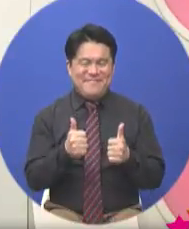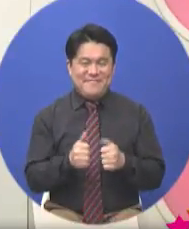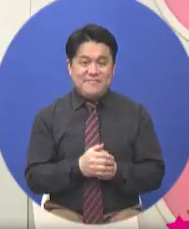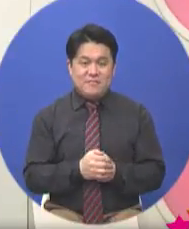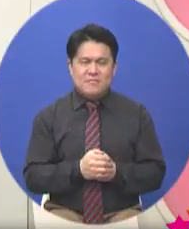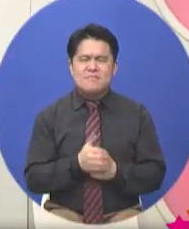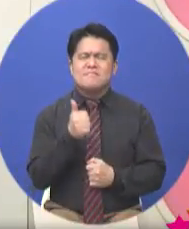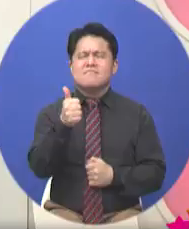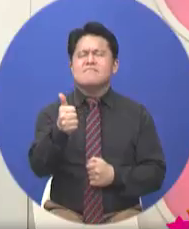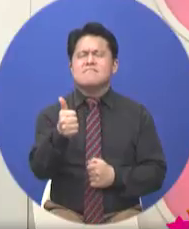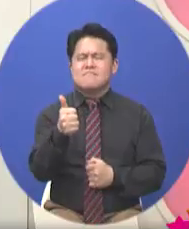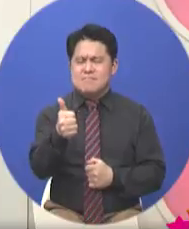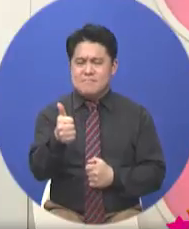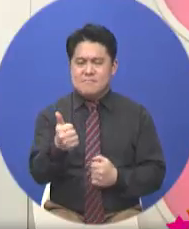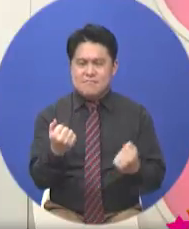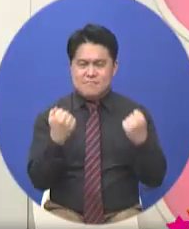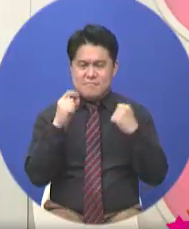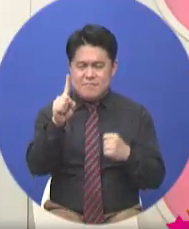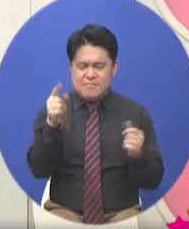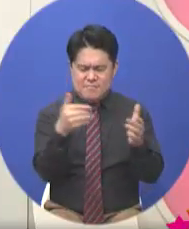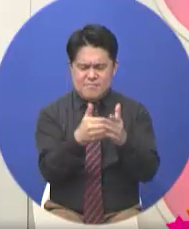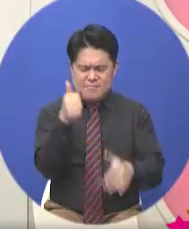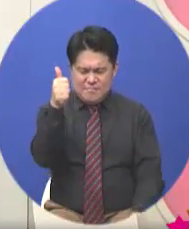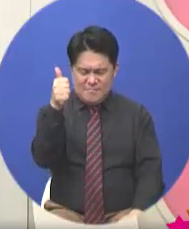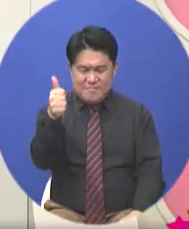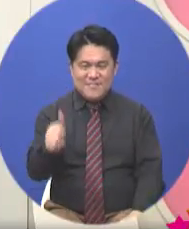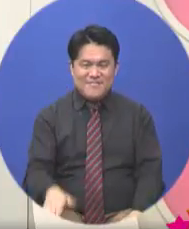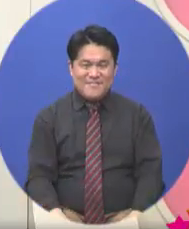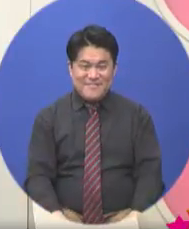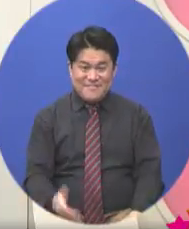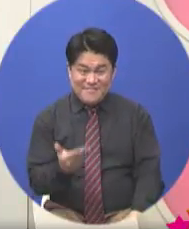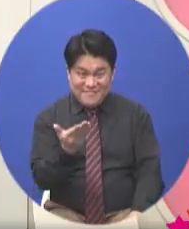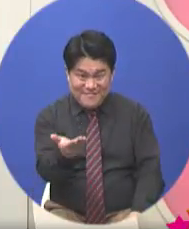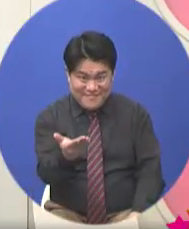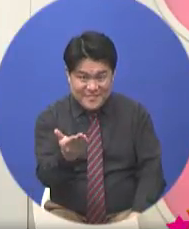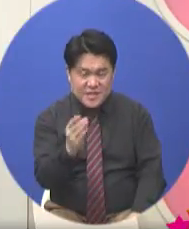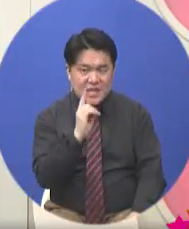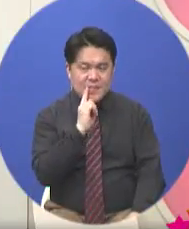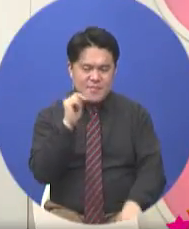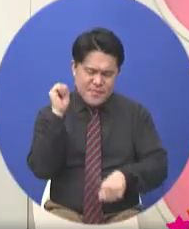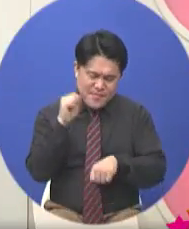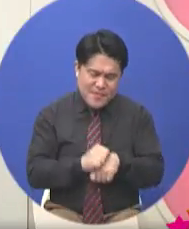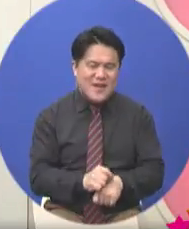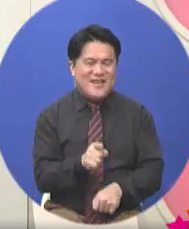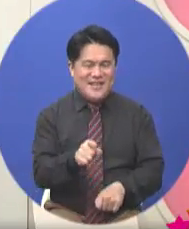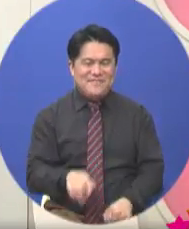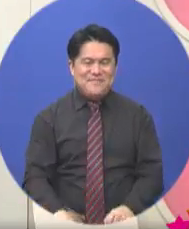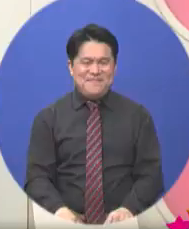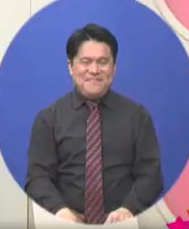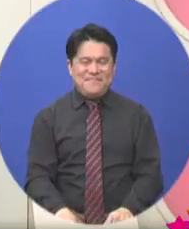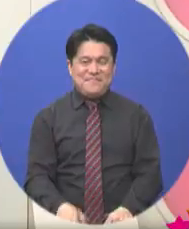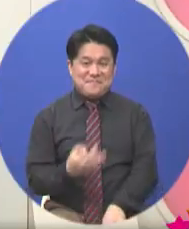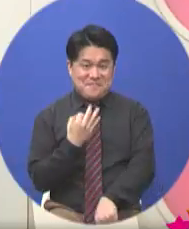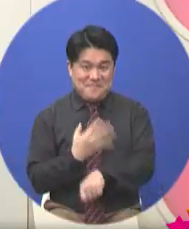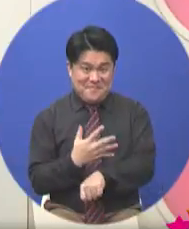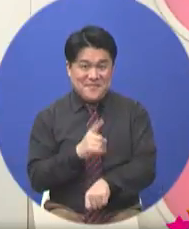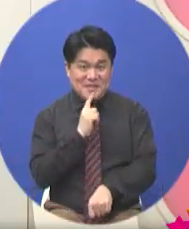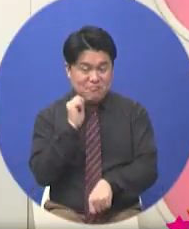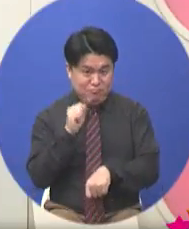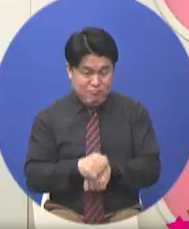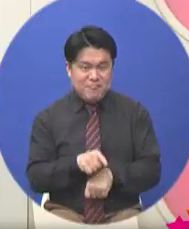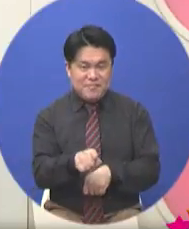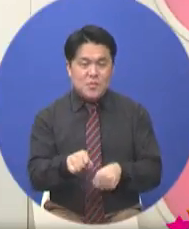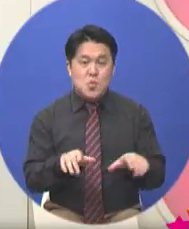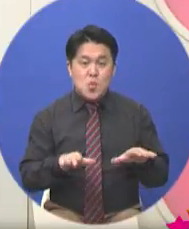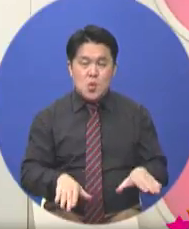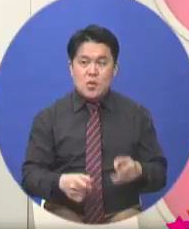뭐 좋은 일이 어디 있겠어요. 네. 건강이 최고입니다. 네. 우리 조정임 어머님 말씀도 잘하시네. 그러니까요. 간단하게도 아주 오늘, 그냥.